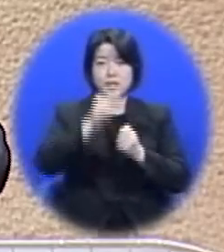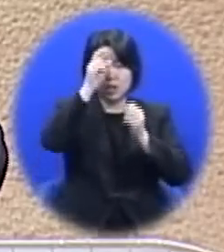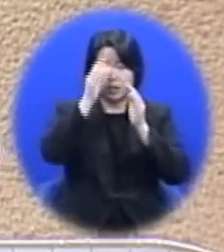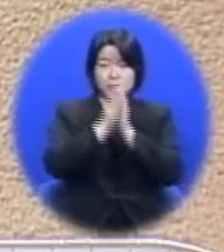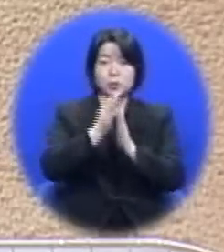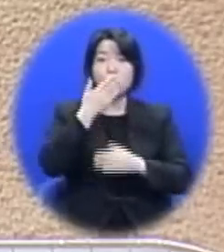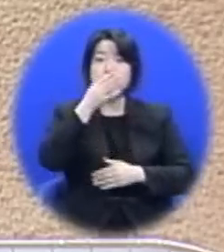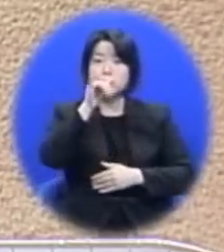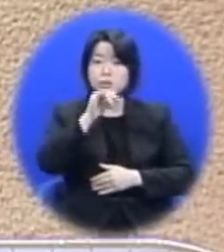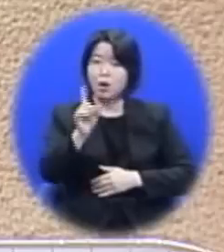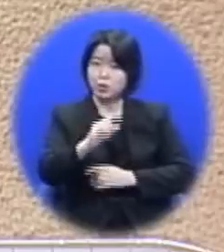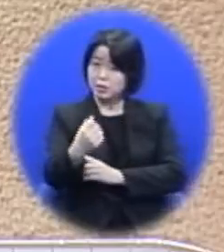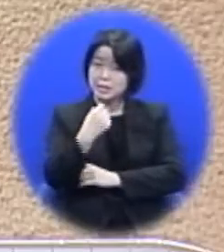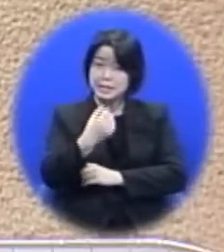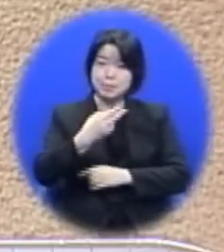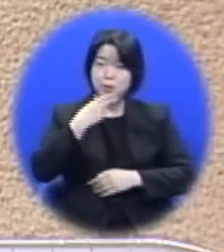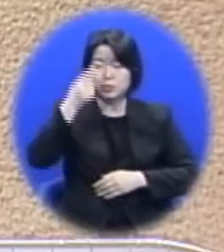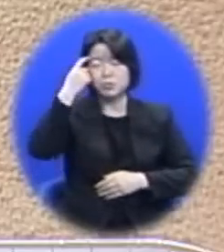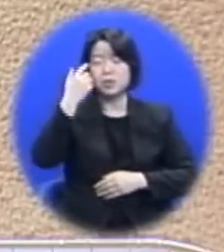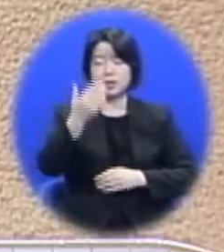기도할 수 있는 어떤 힘이 없다고요?